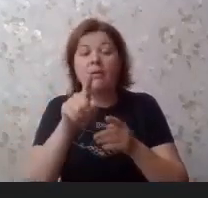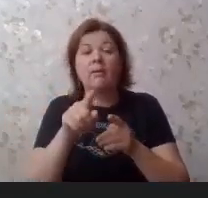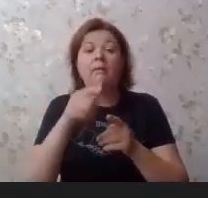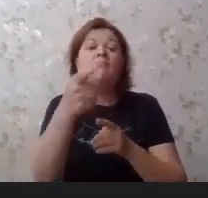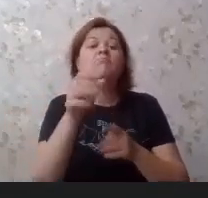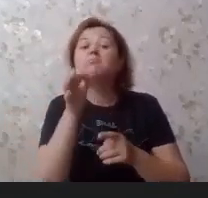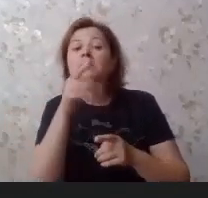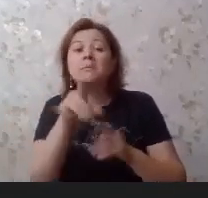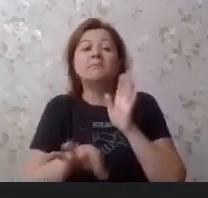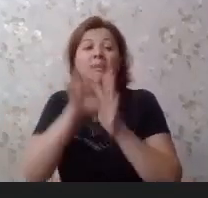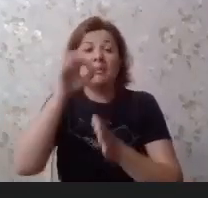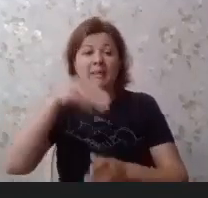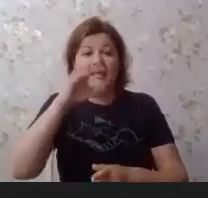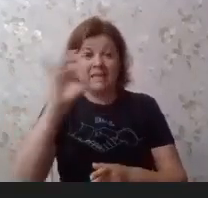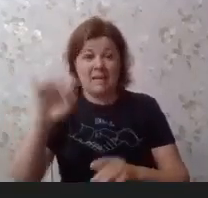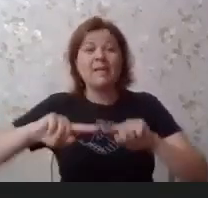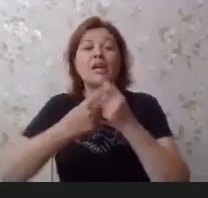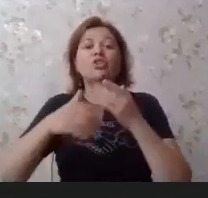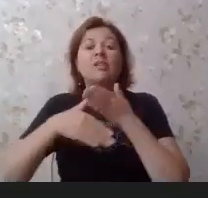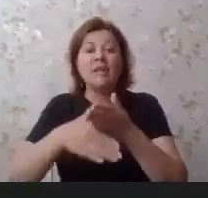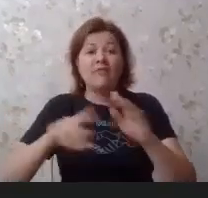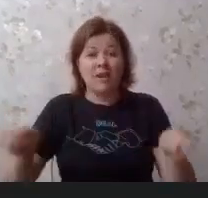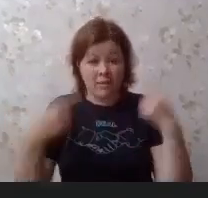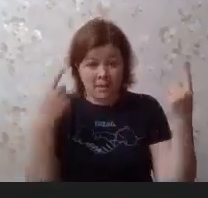магазины лично, или в